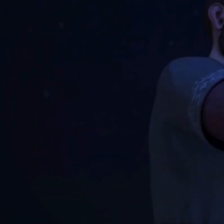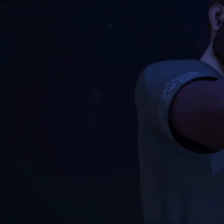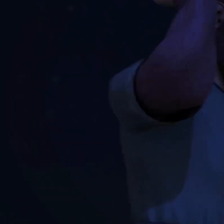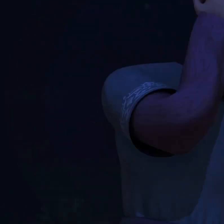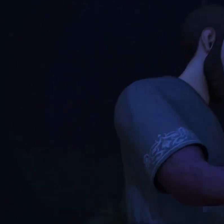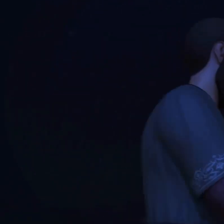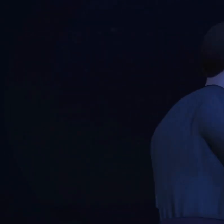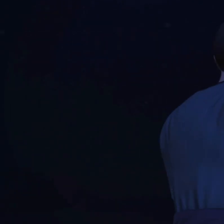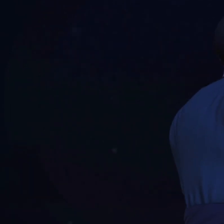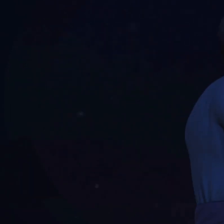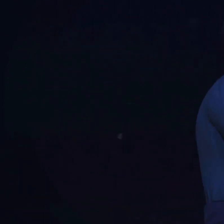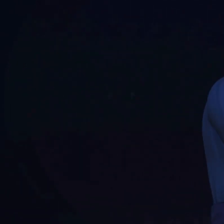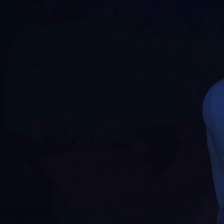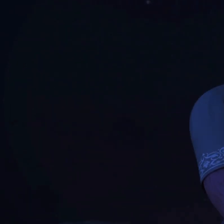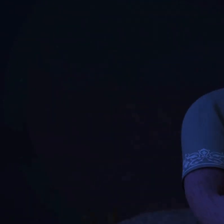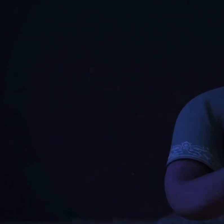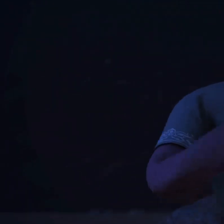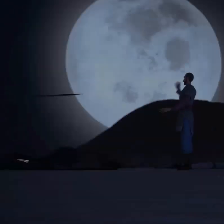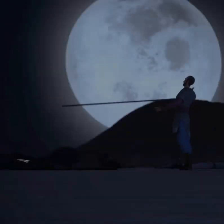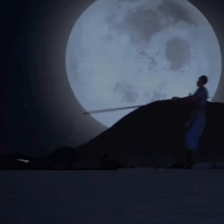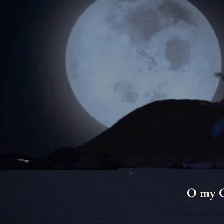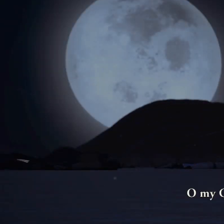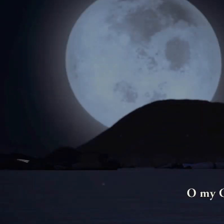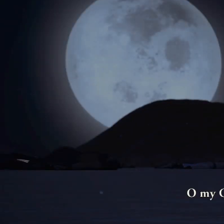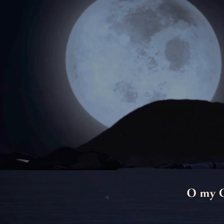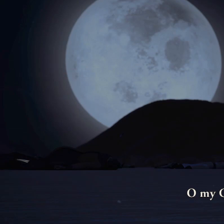يا إلهي، ماذا تفعلون؟